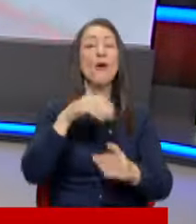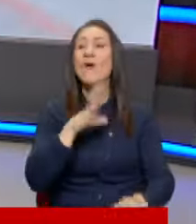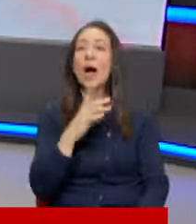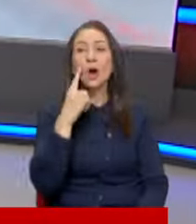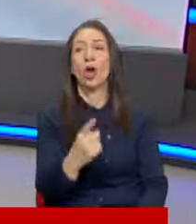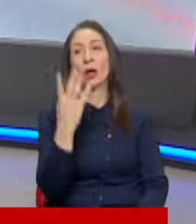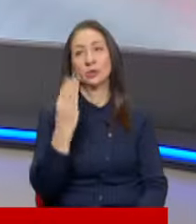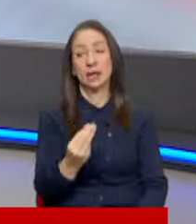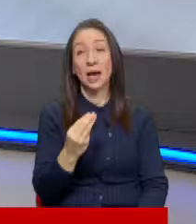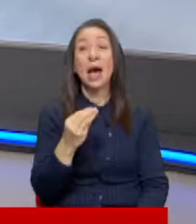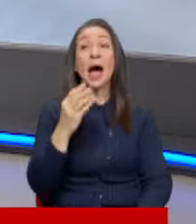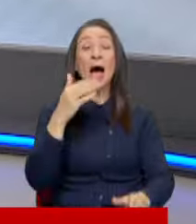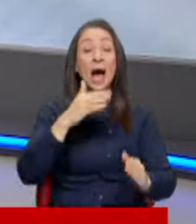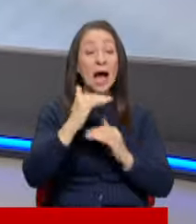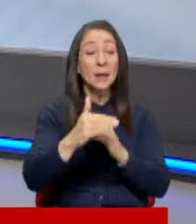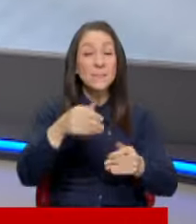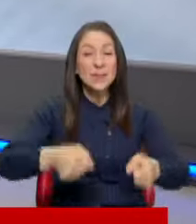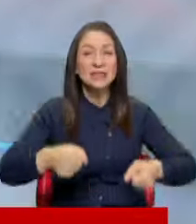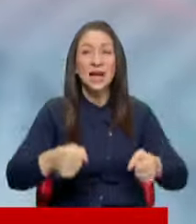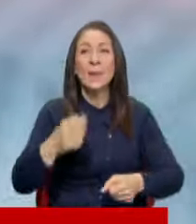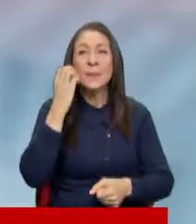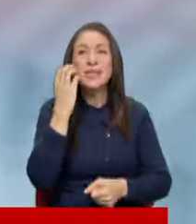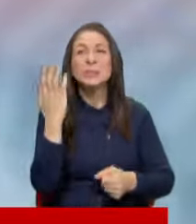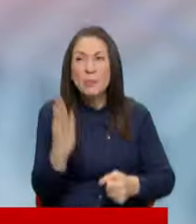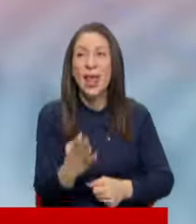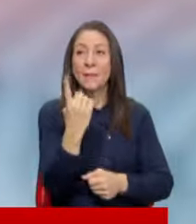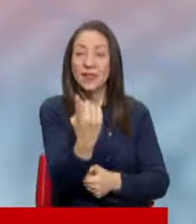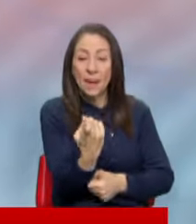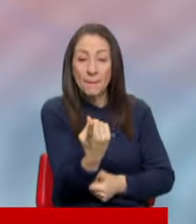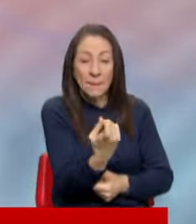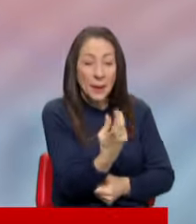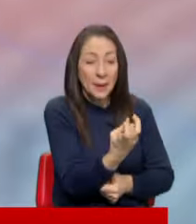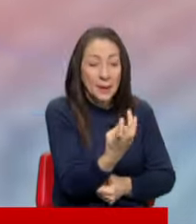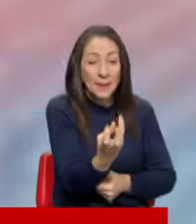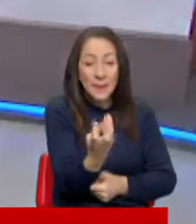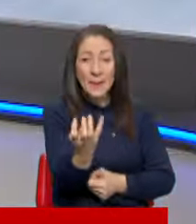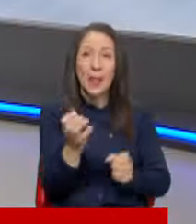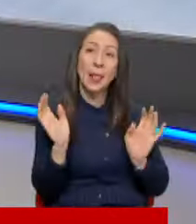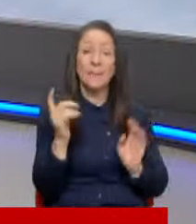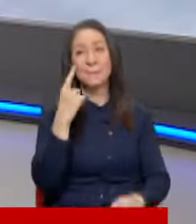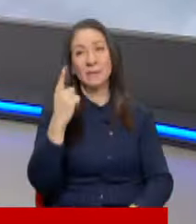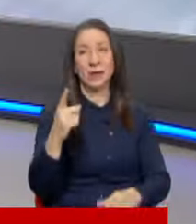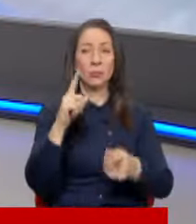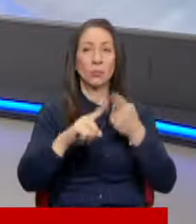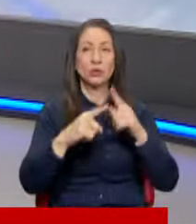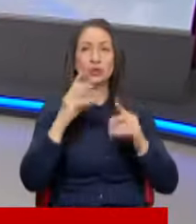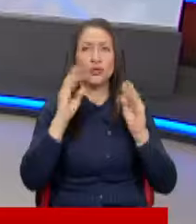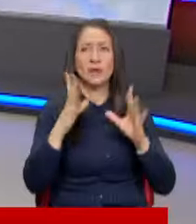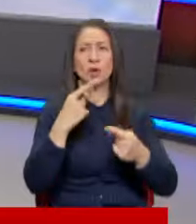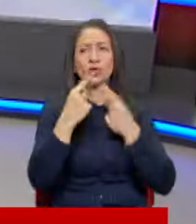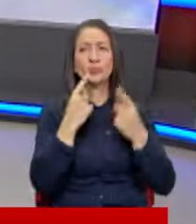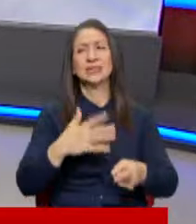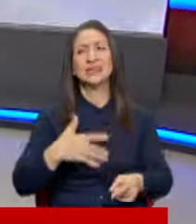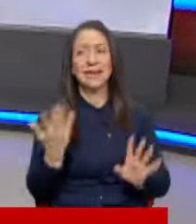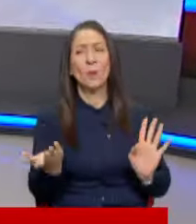ol halk pazarda patatesi bile taney alabiliyor bakalım şimdi siyaset çok fazla söz etmek